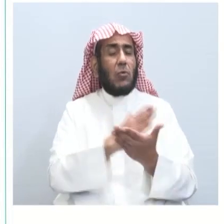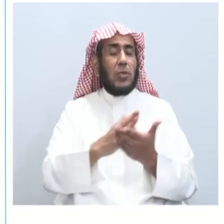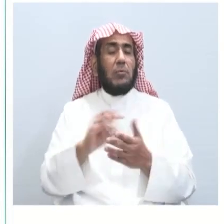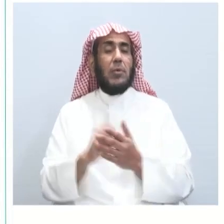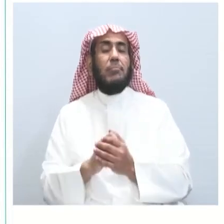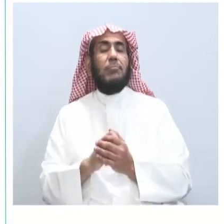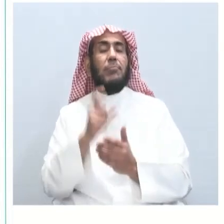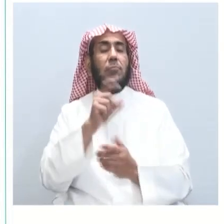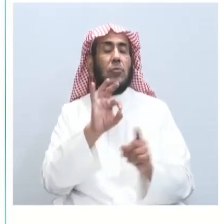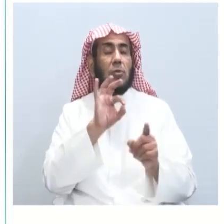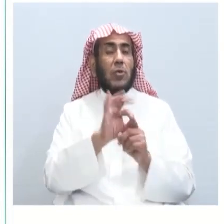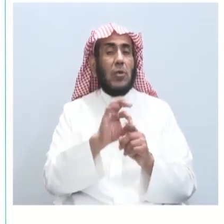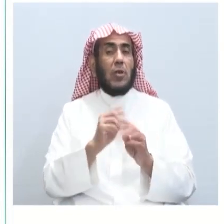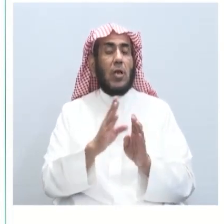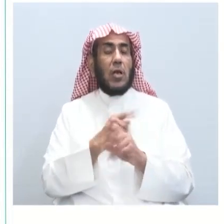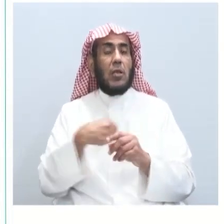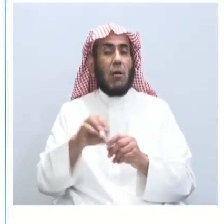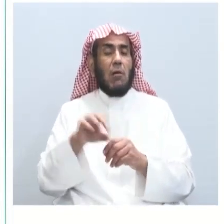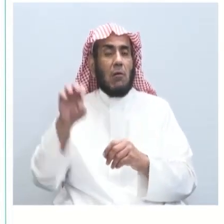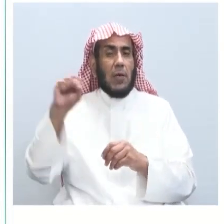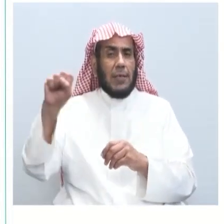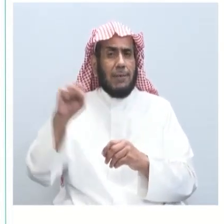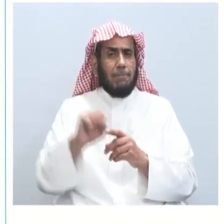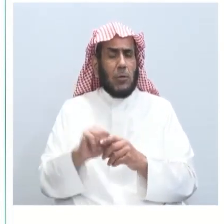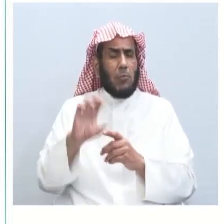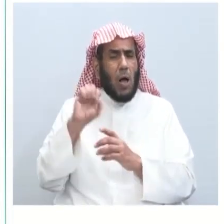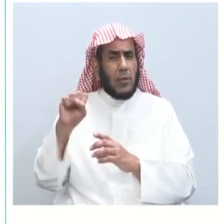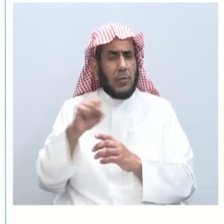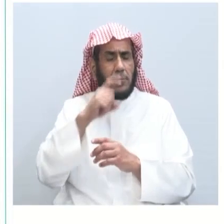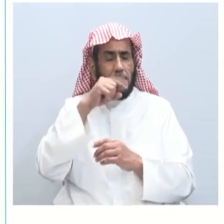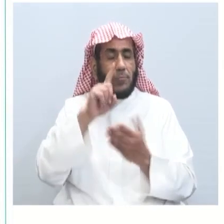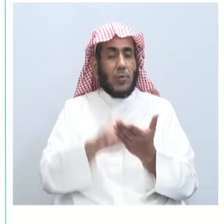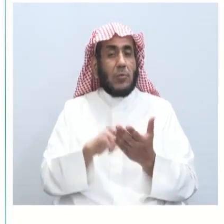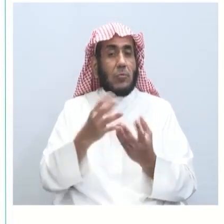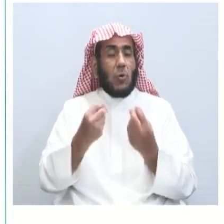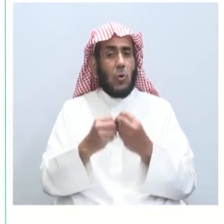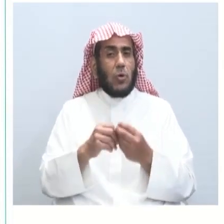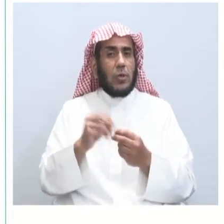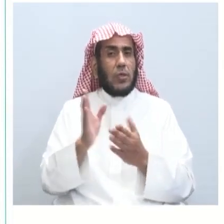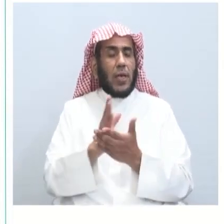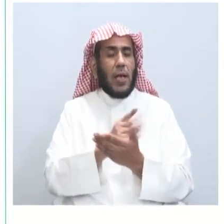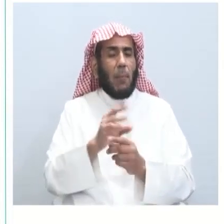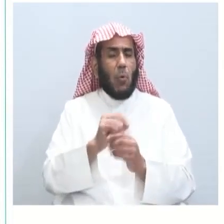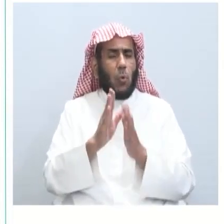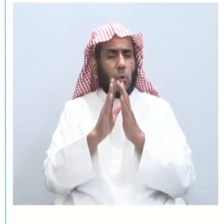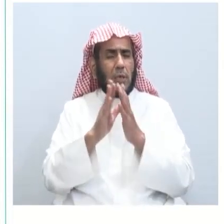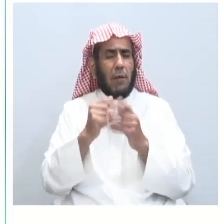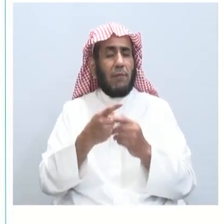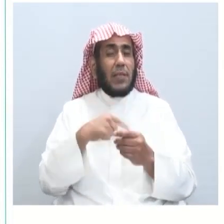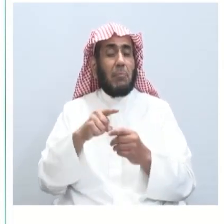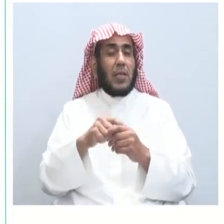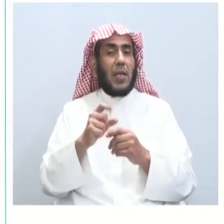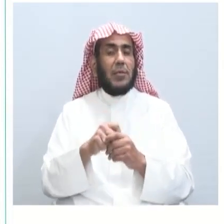هذه العوامل كذلك التسويق المتخصص ذكرنا هو ان تاخذ شريحه معينه وتركز عليها في تلبيه